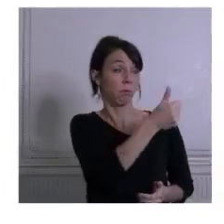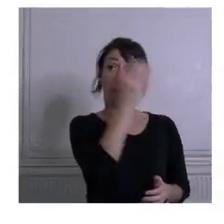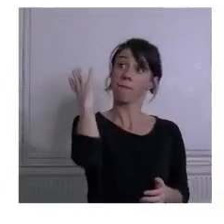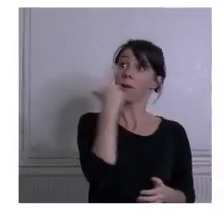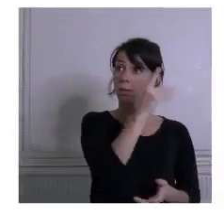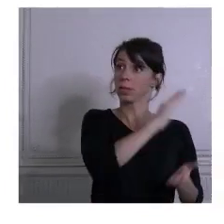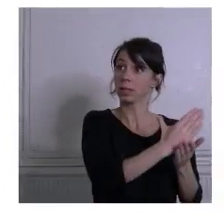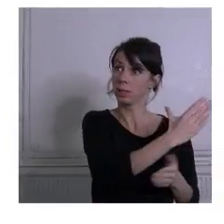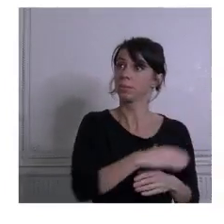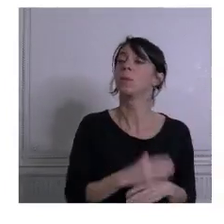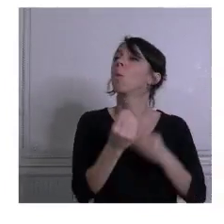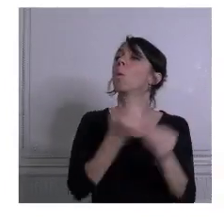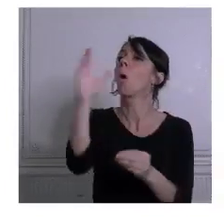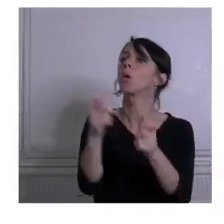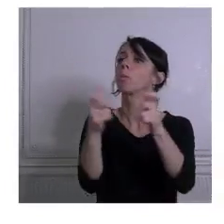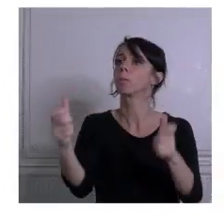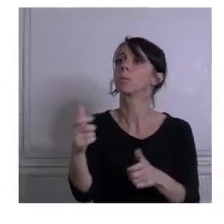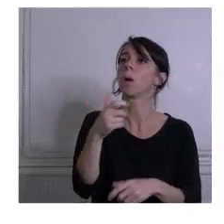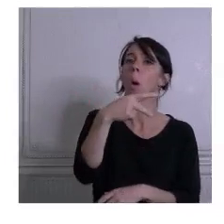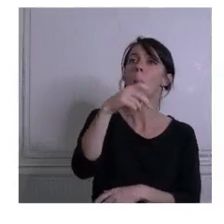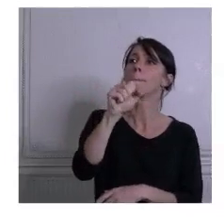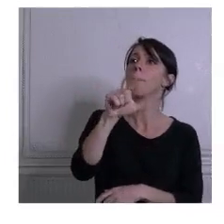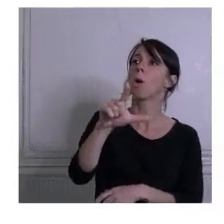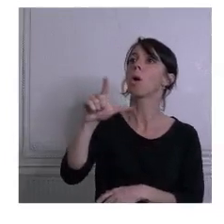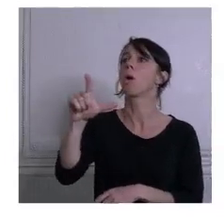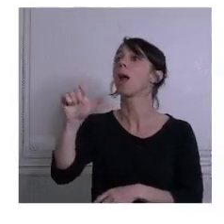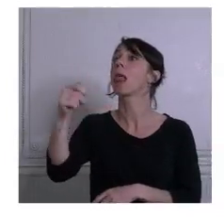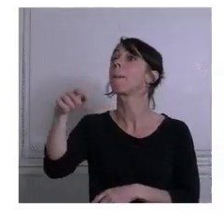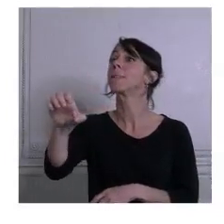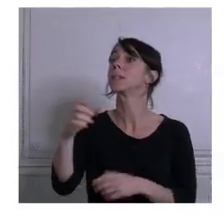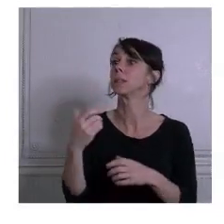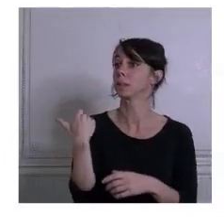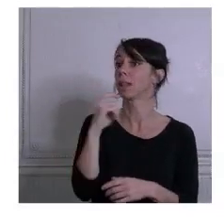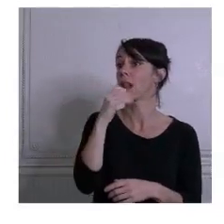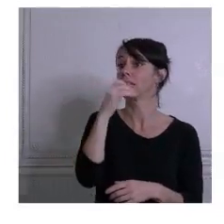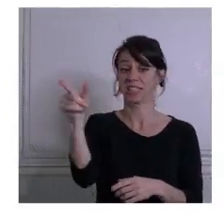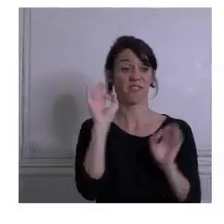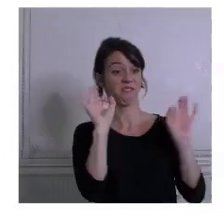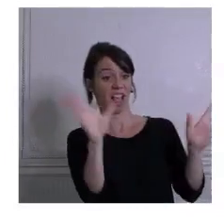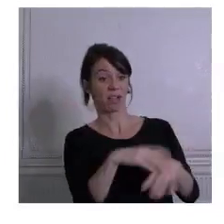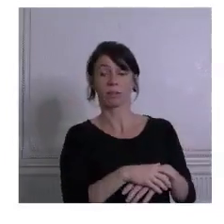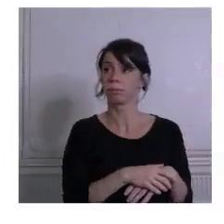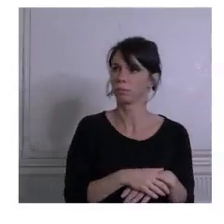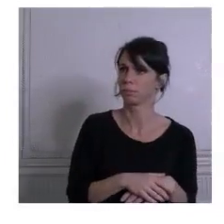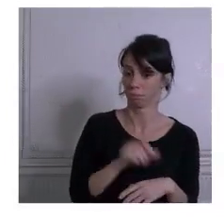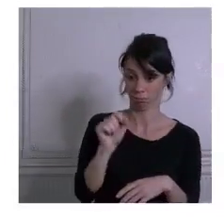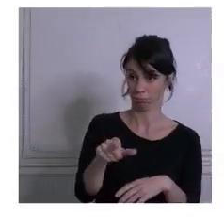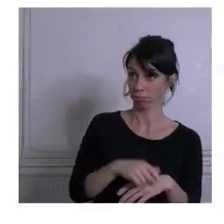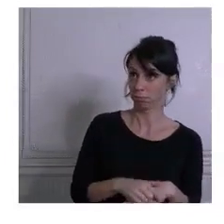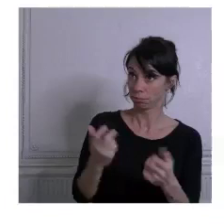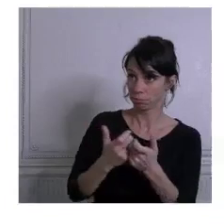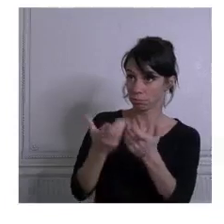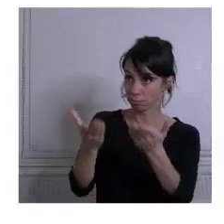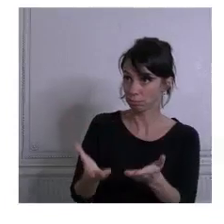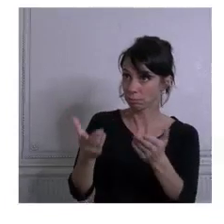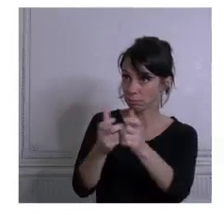les premiers en tout, fasse également une motion pour exiger du gouvernement, justement, qu'il soit très clair sur ce qu'il a l'intention de faire sur le